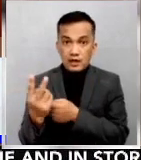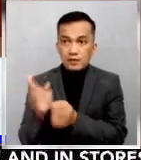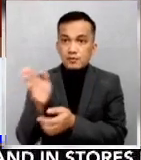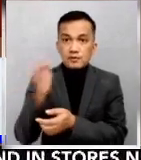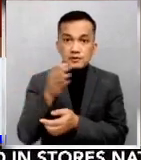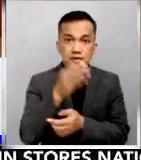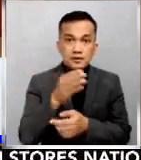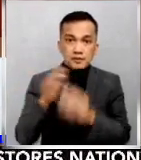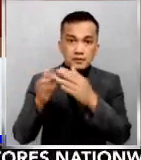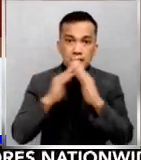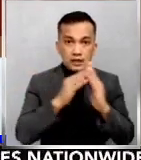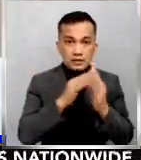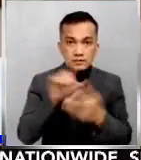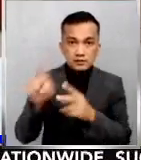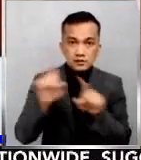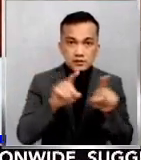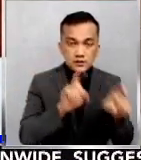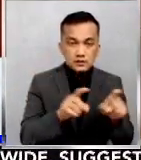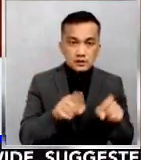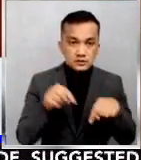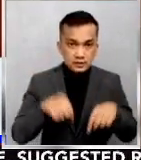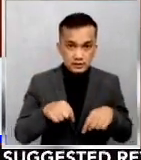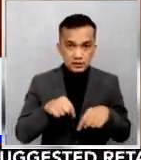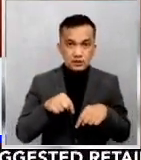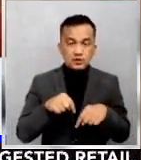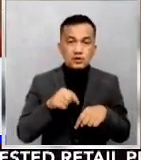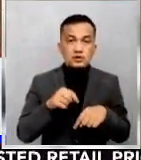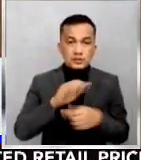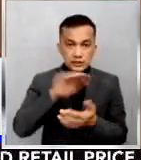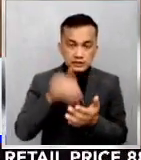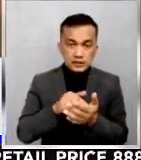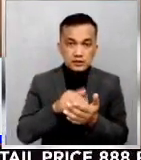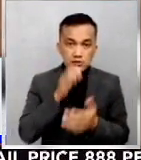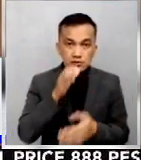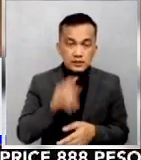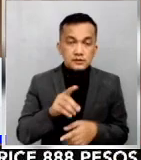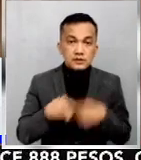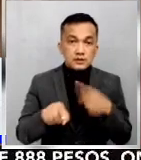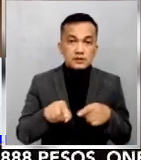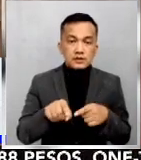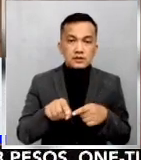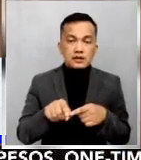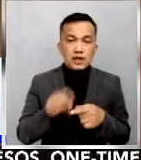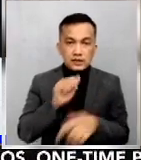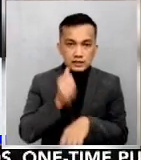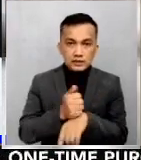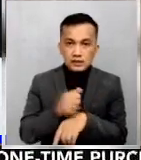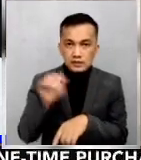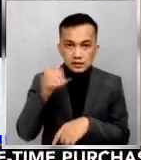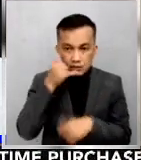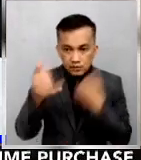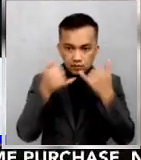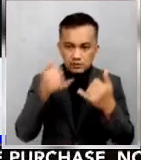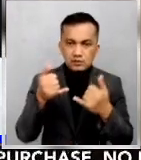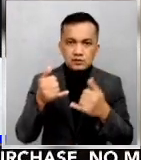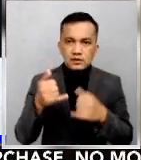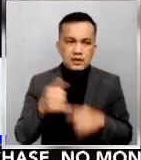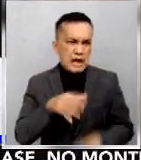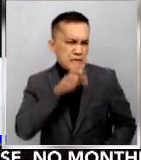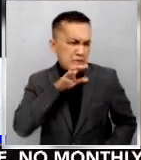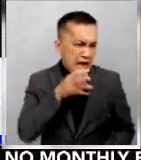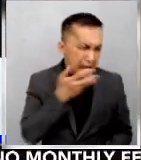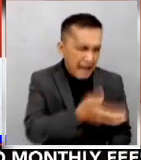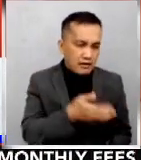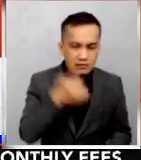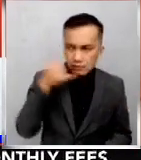dito naman sila sa command center assigned. Nagtatawag ng mga COVID positive. Kung di raw sila bulyawan sa telepono, binababaan sila ng kausap